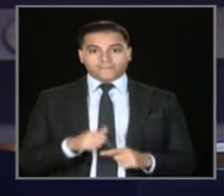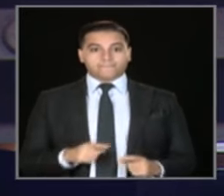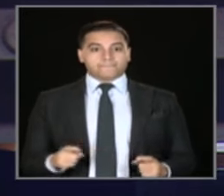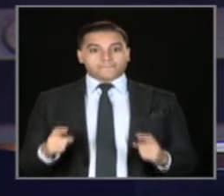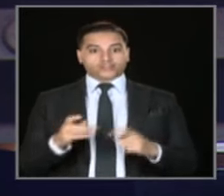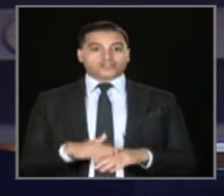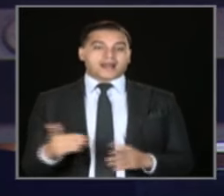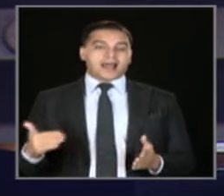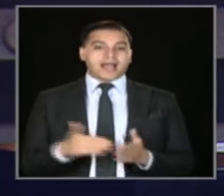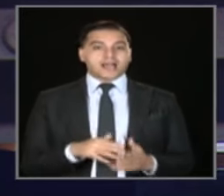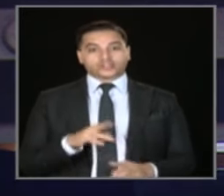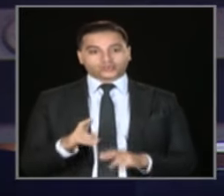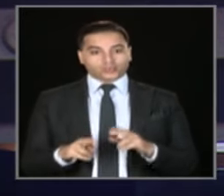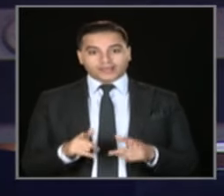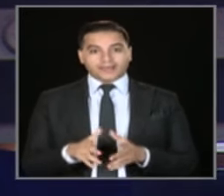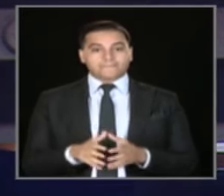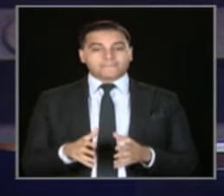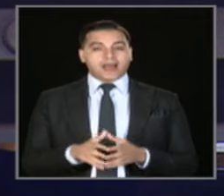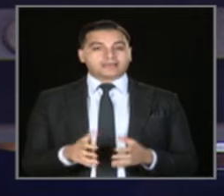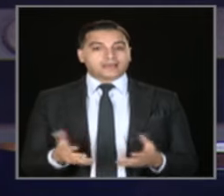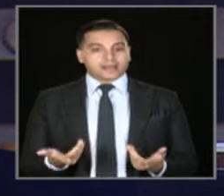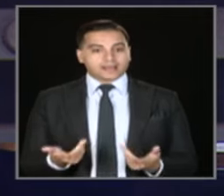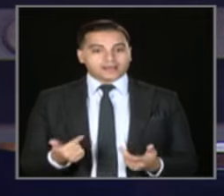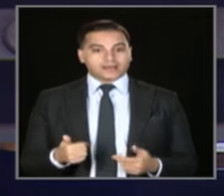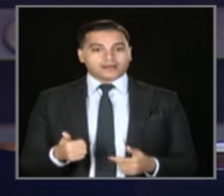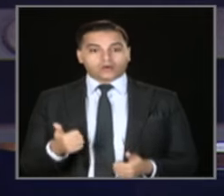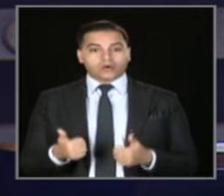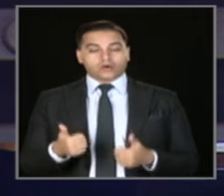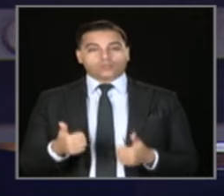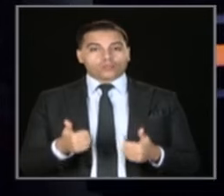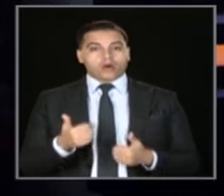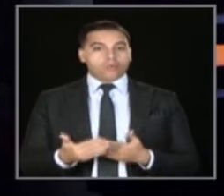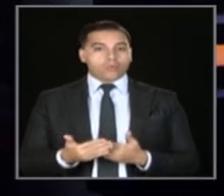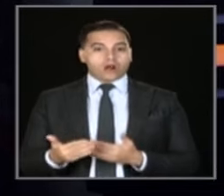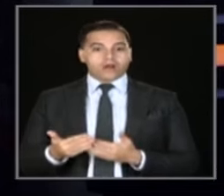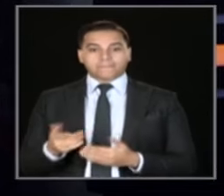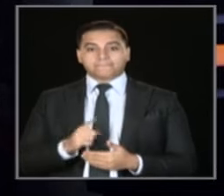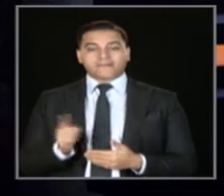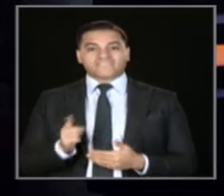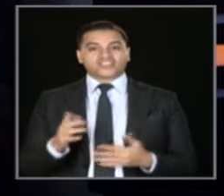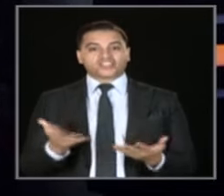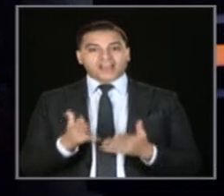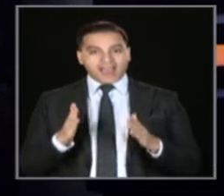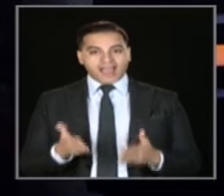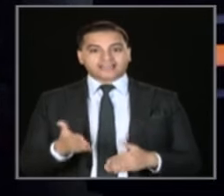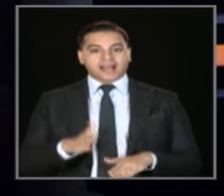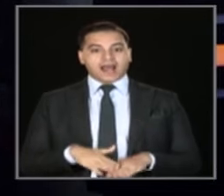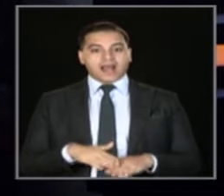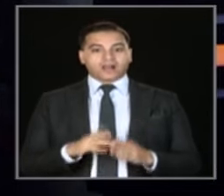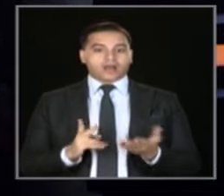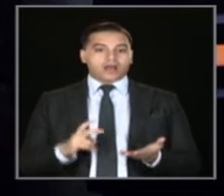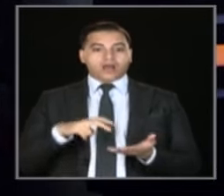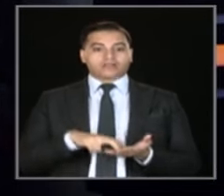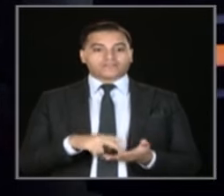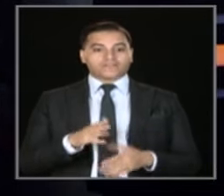بتنتهي على اخر سؤال، ده معناه ايه؟ المستوى متقارب. اكيد مفيش حد قادر يخطف ويجري